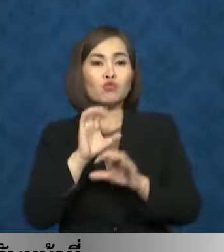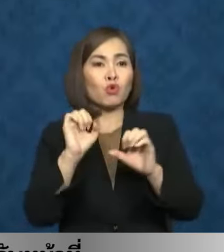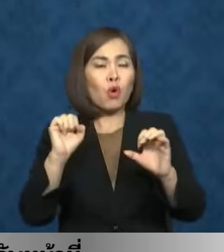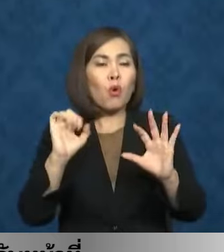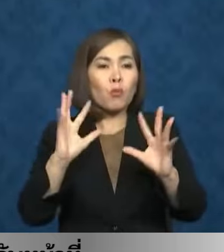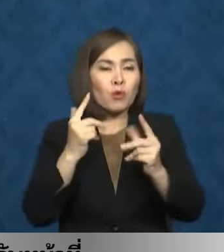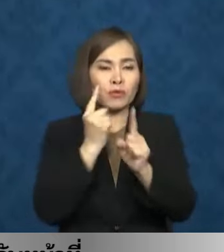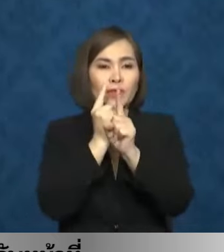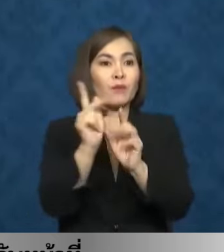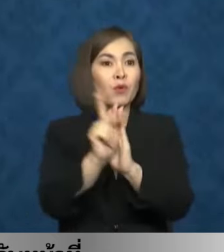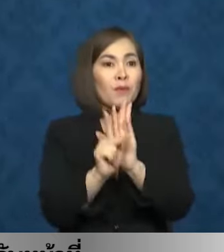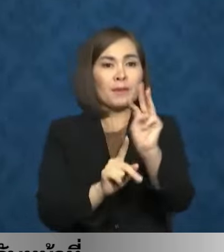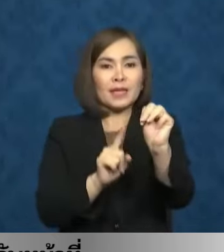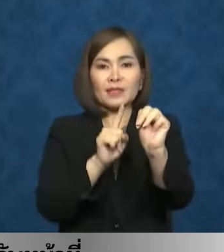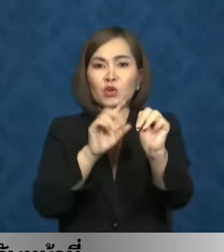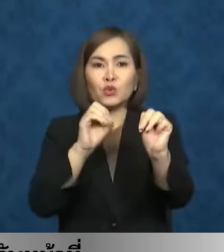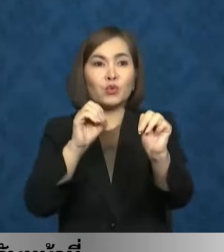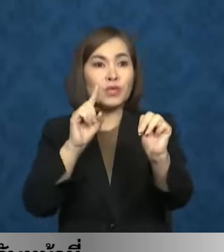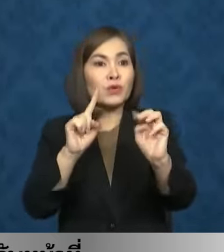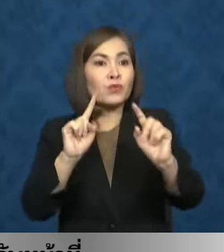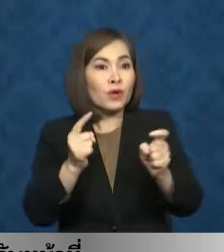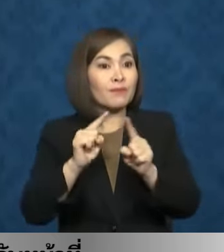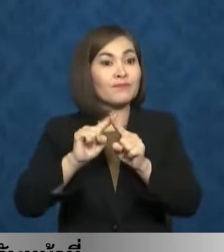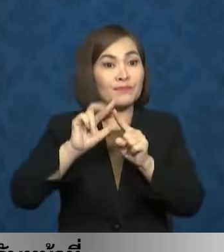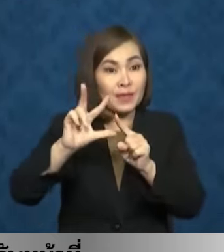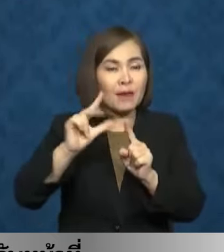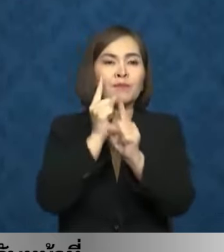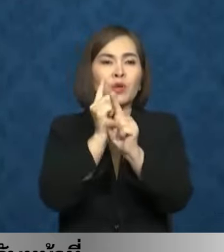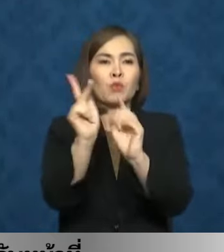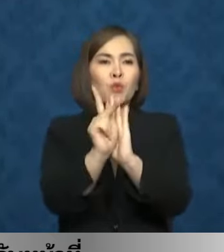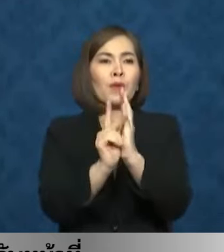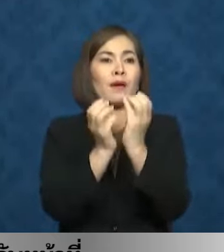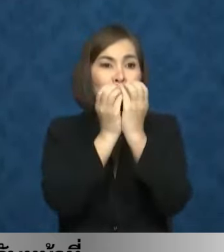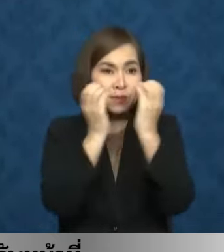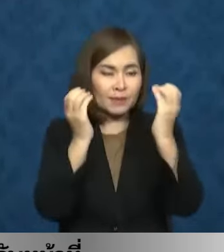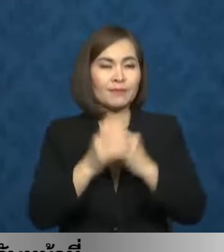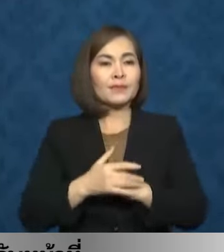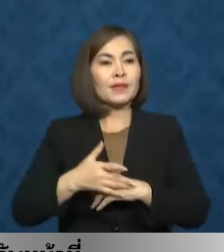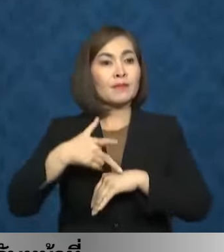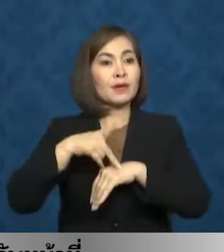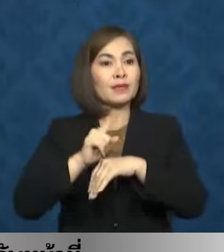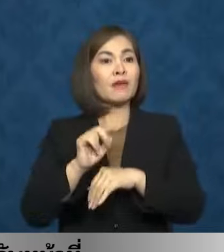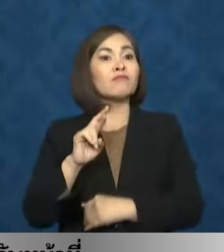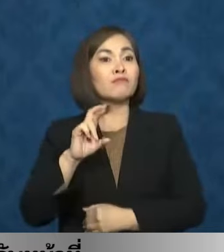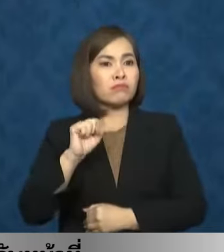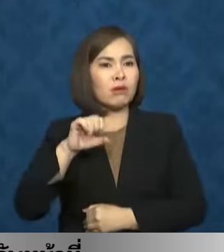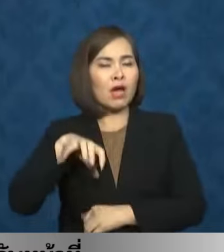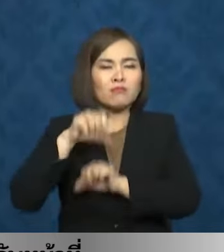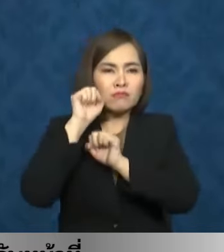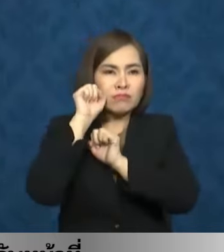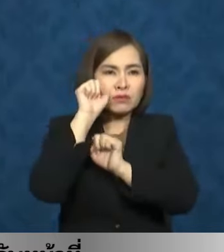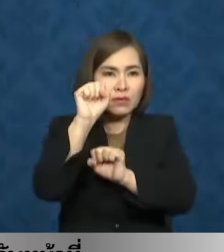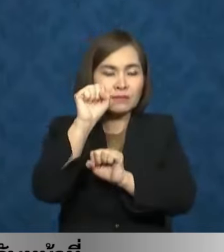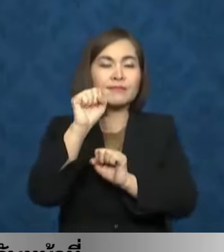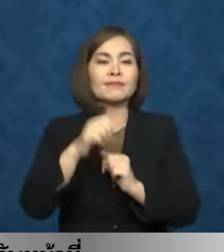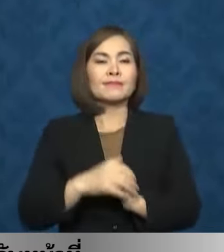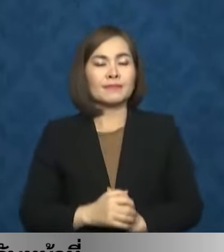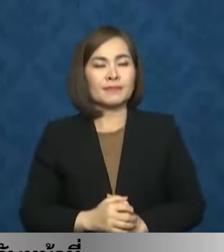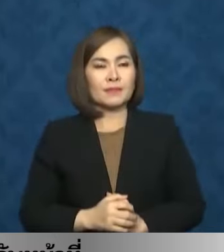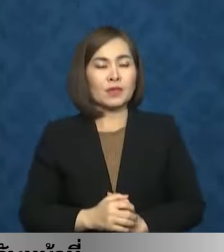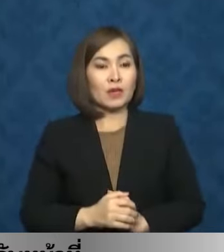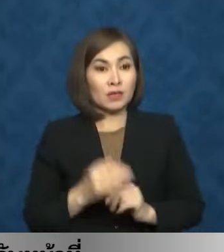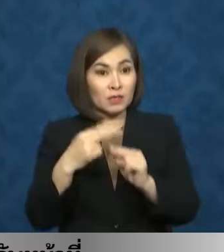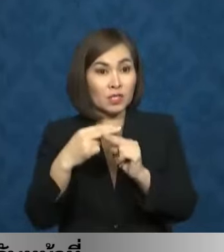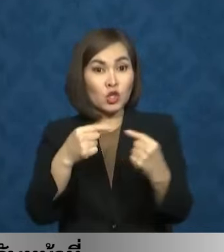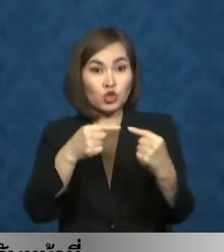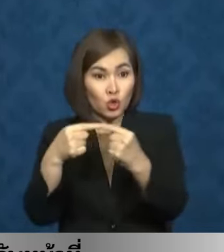ในการประชุมสภาผู้แทนราษฎรครั้งที่8สมัยสามัญประจำปีครั้งที่2โดยมีนายปฏิพัฒน์สันติพาดารองประธานสภาผู้แทนราษฎรคนที่1เป็นประธ